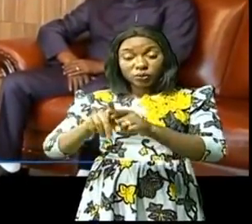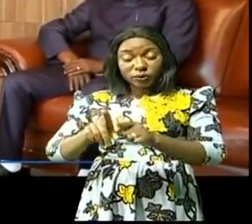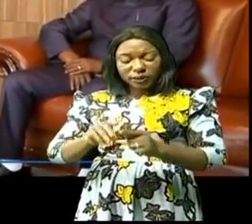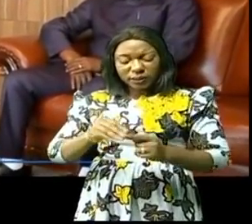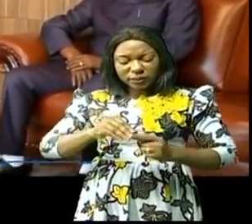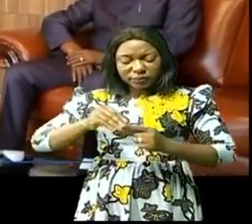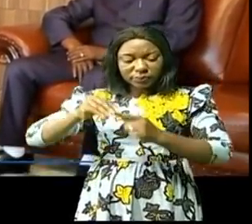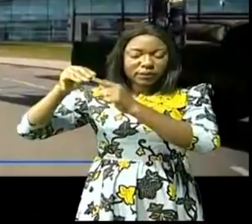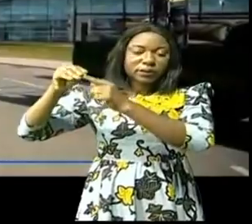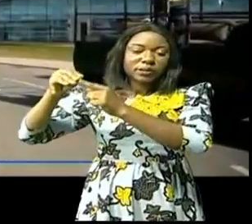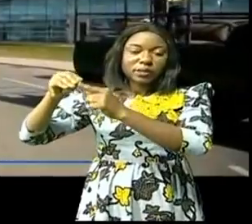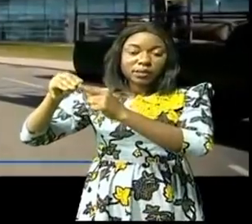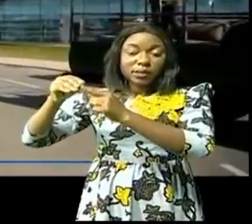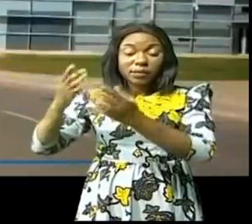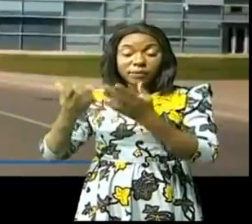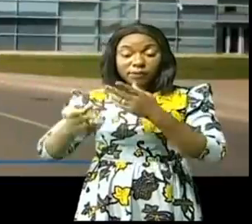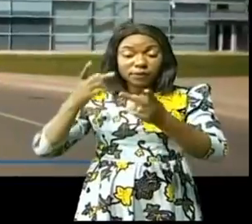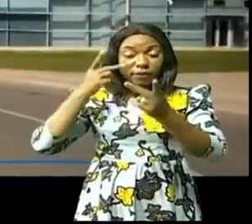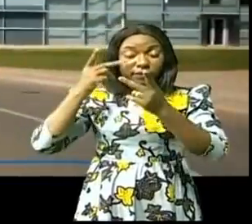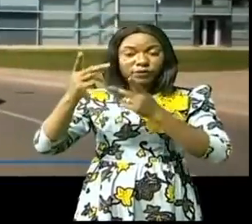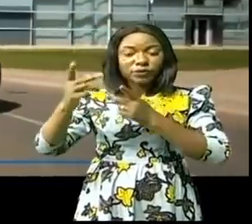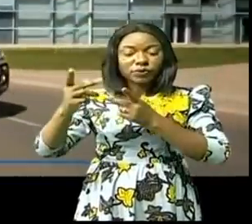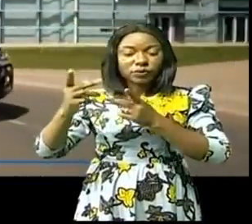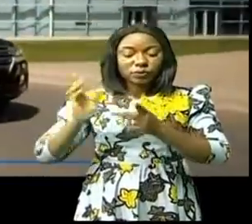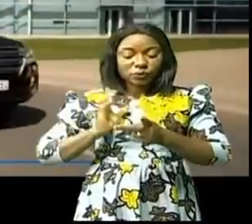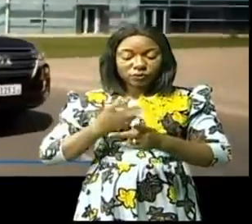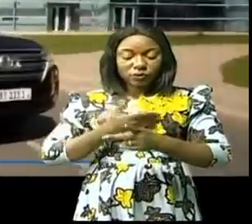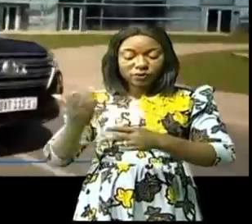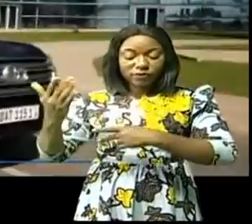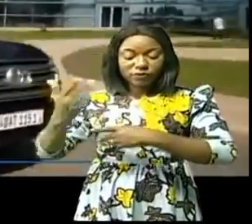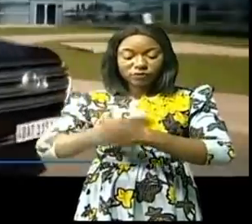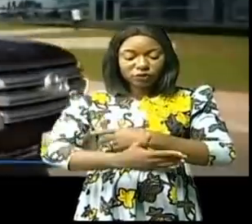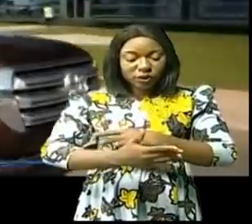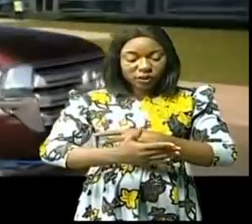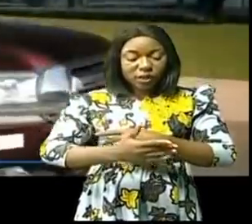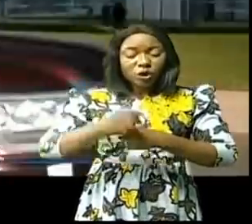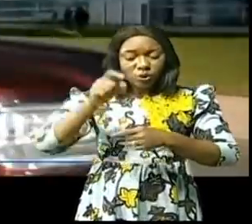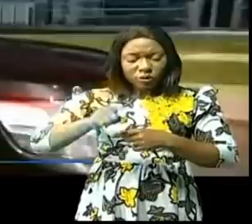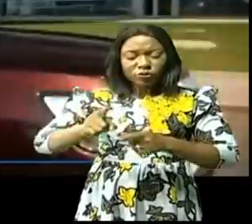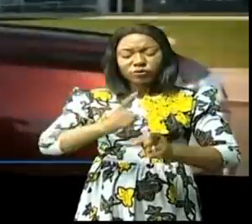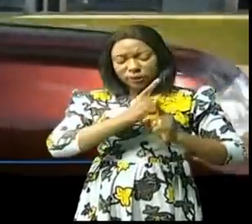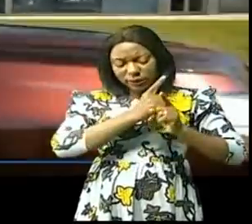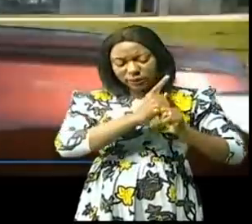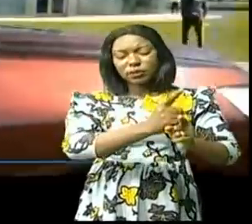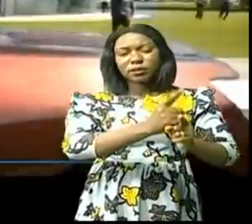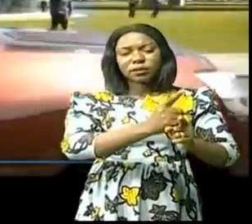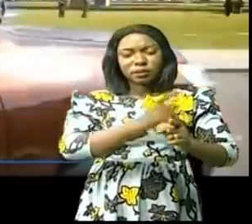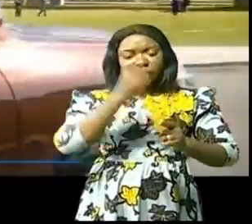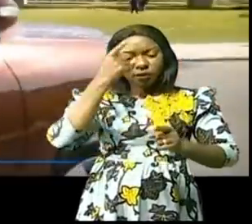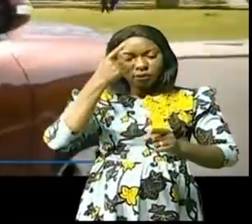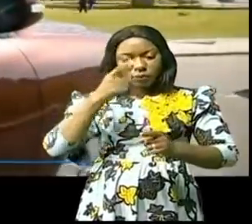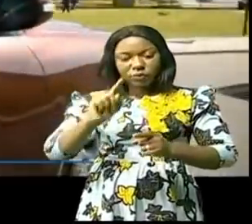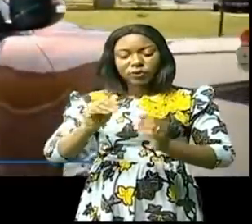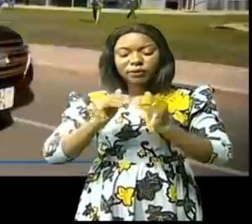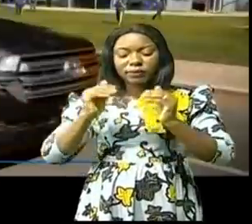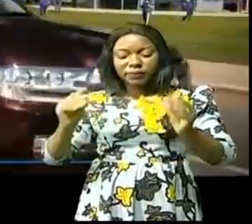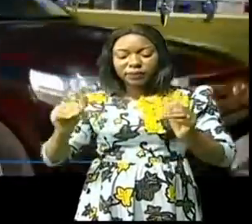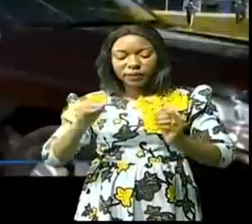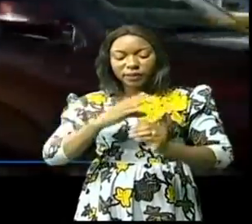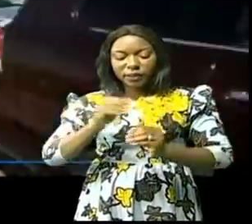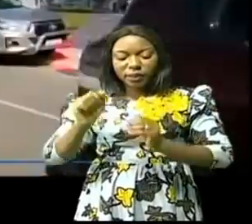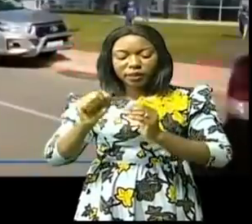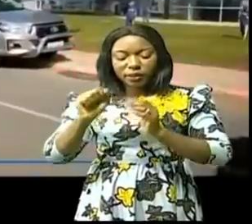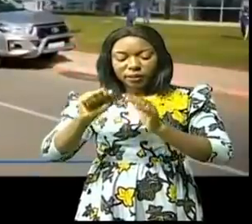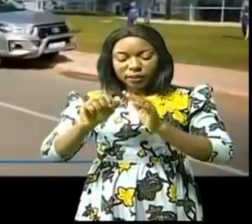priorité. Selon sa vision, nos frontières, souvent poreuses, doivent être sécurisées pour garantir la paix et la